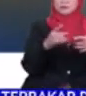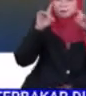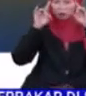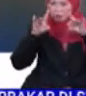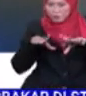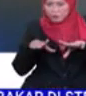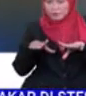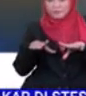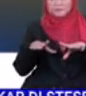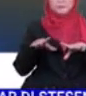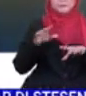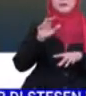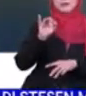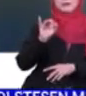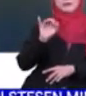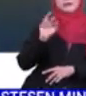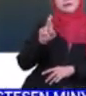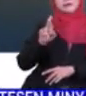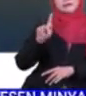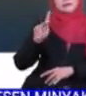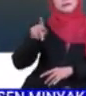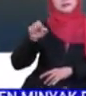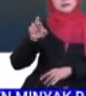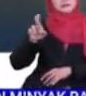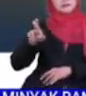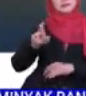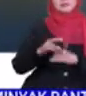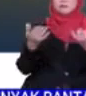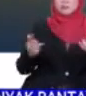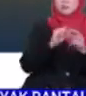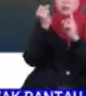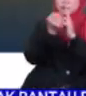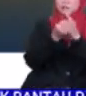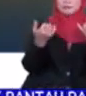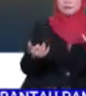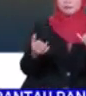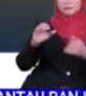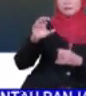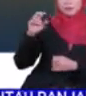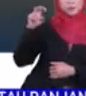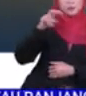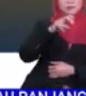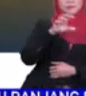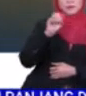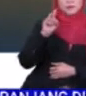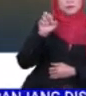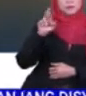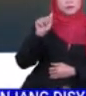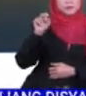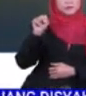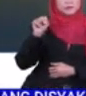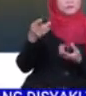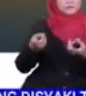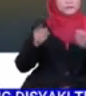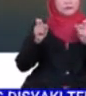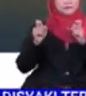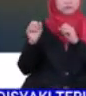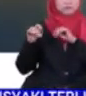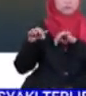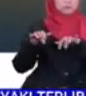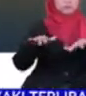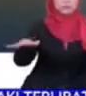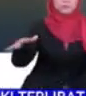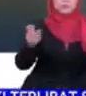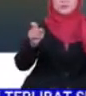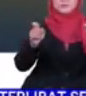diambil ujian RT-PCR. Dalam situasi sekarang di mana varian Omicron yang lebih cepat merebak dan pantas